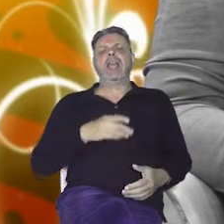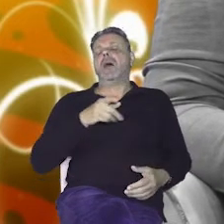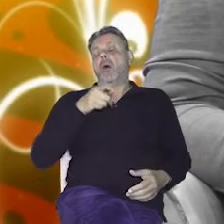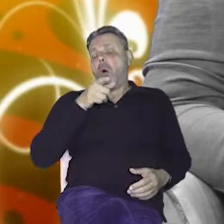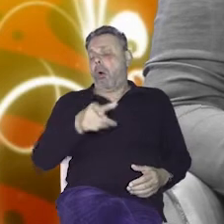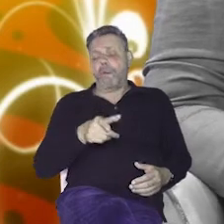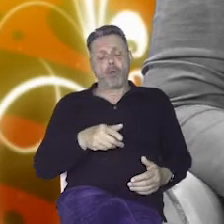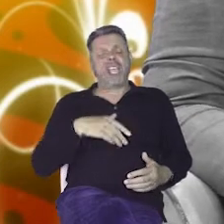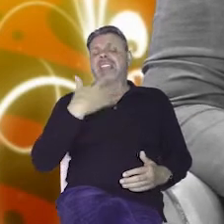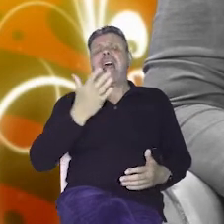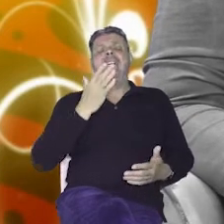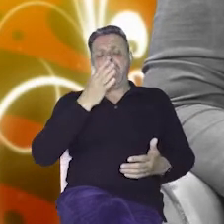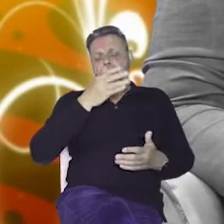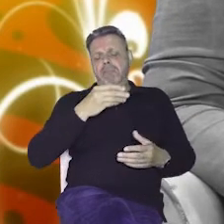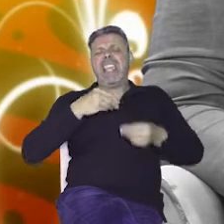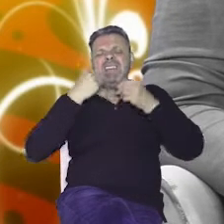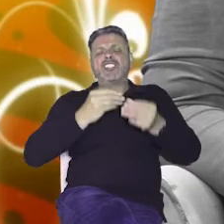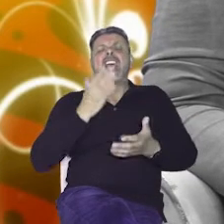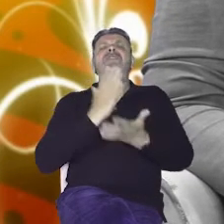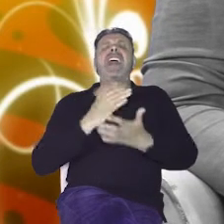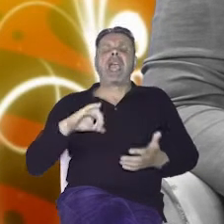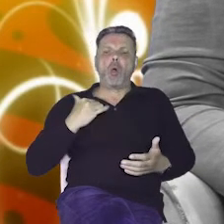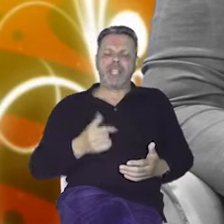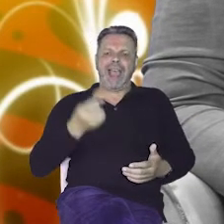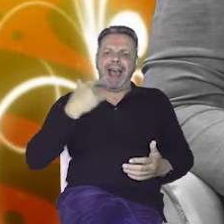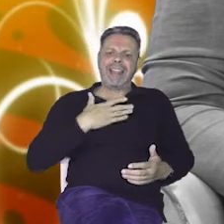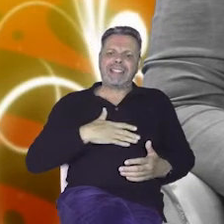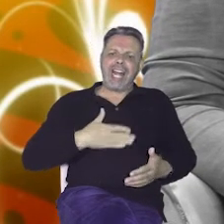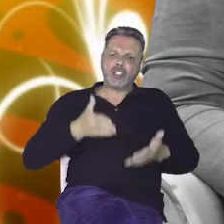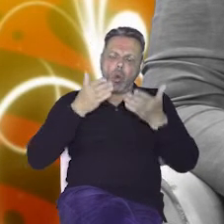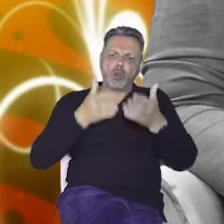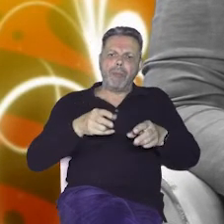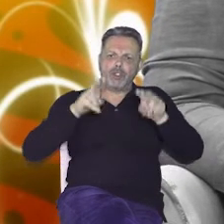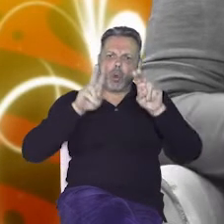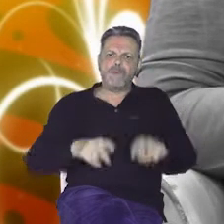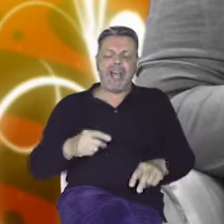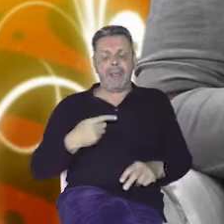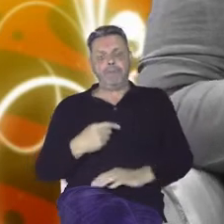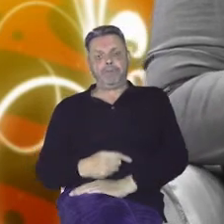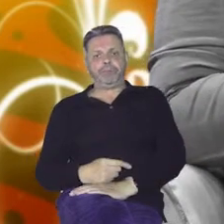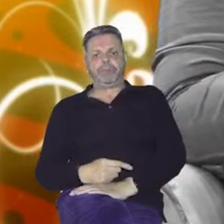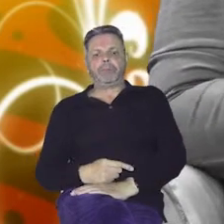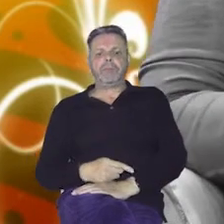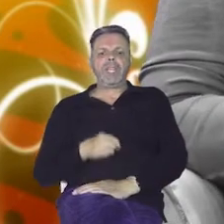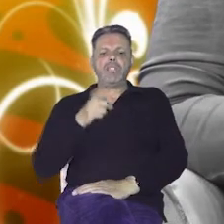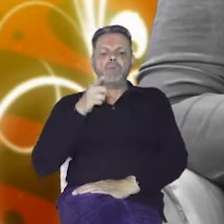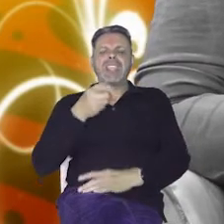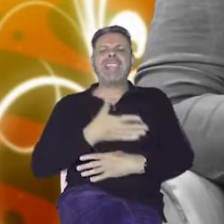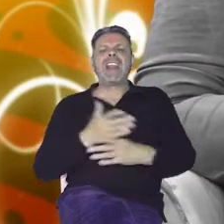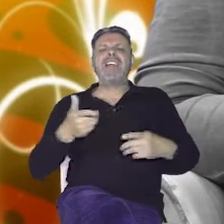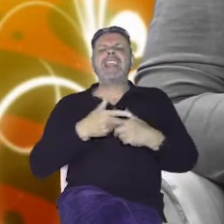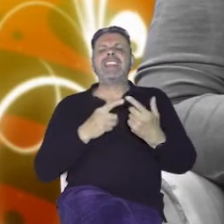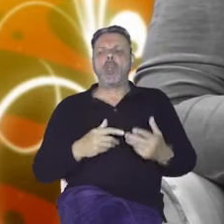pučke pravobraniteljice. Samo je strašno u tome što u stvari smo tu jedan veliki dio se odnosi na